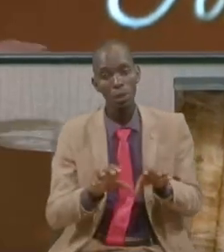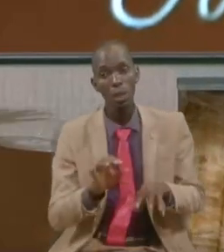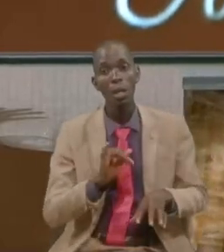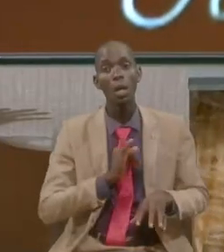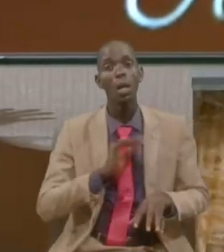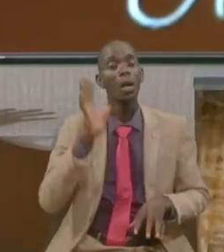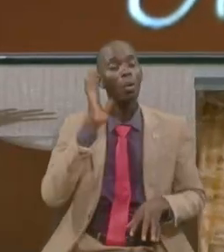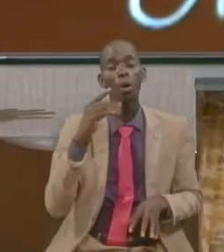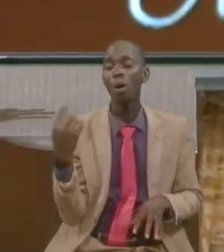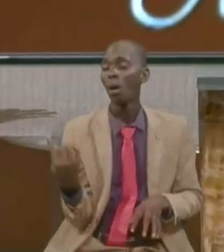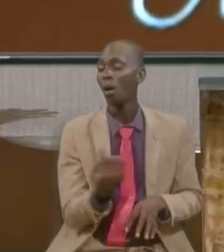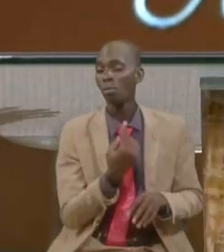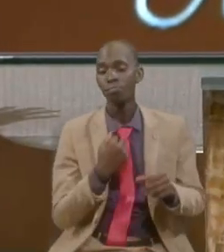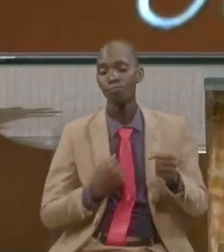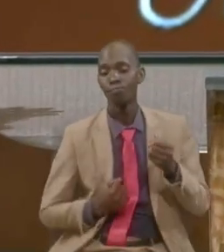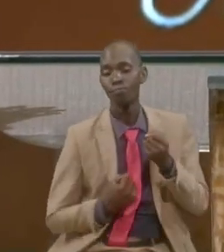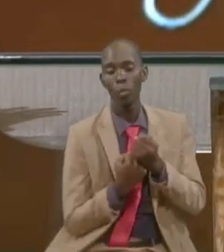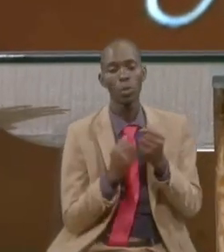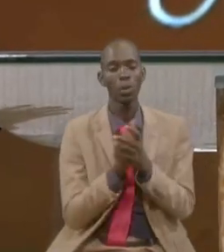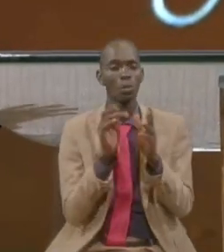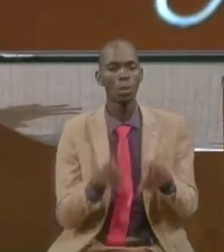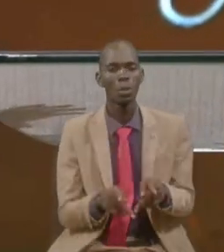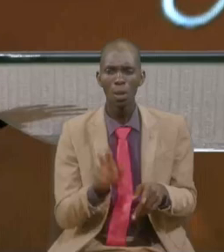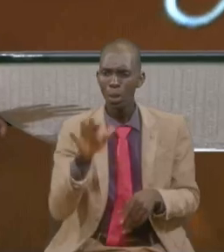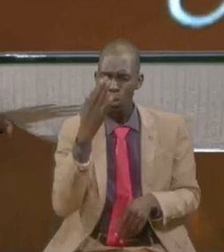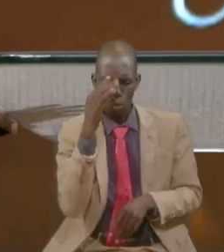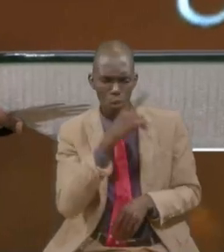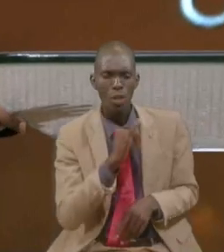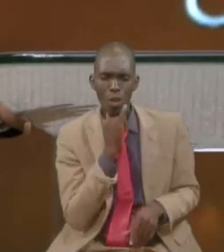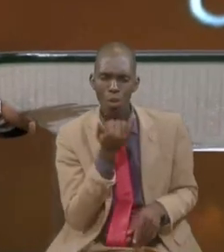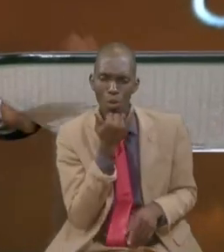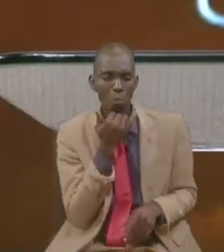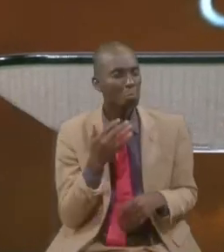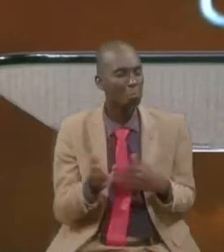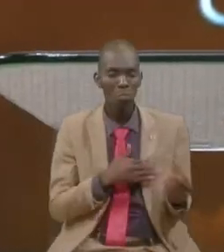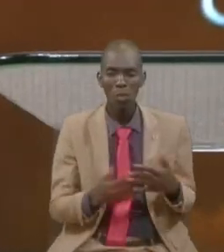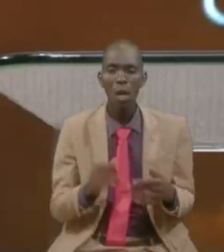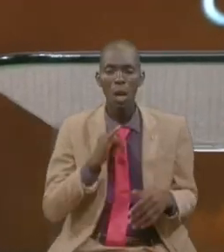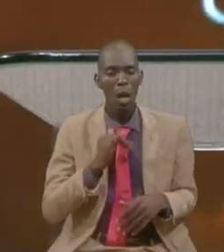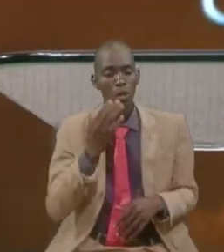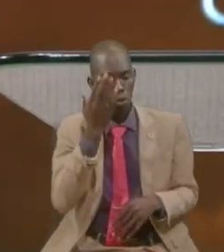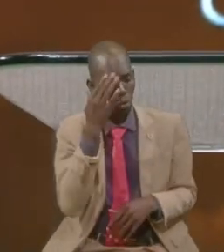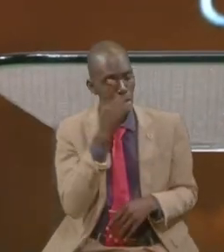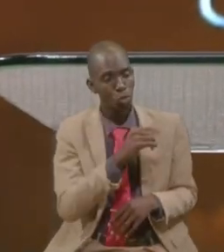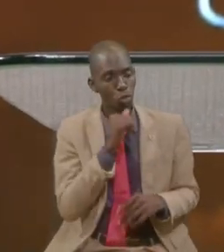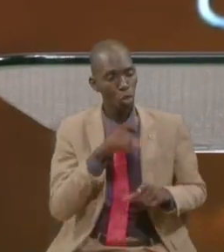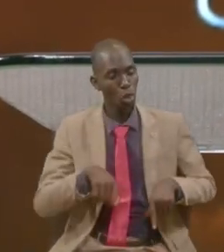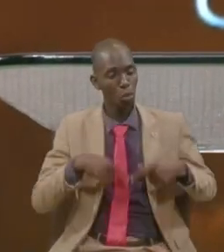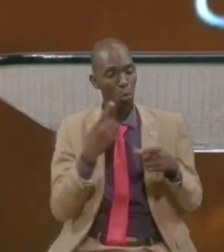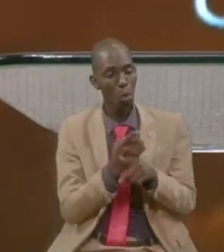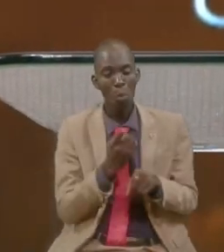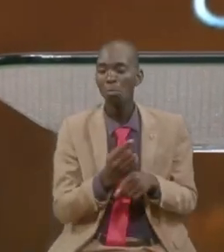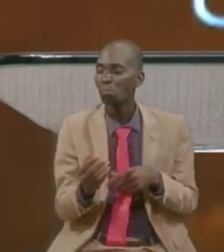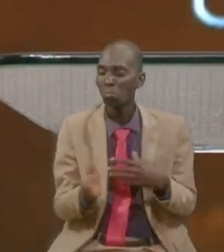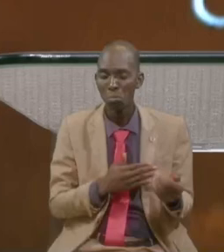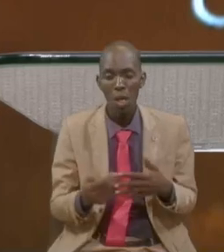qu'il fait. Moi, je vais le soutenir. Je sais qu'il a tort. Je sais qu'il ne mène pas une bonne vie. Oui, je sais